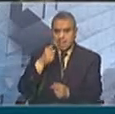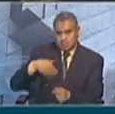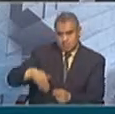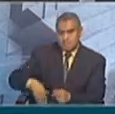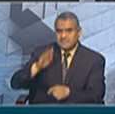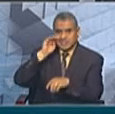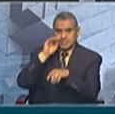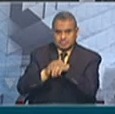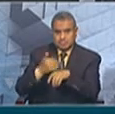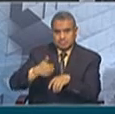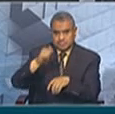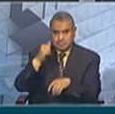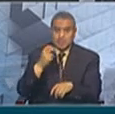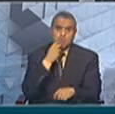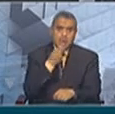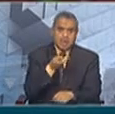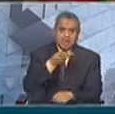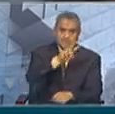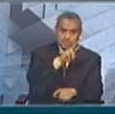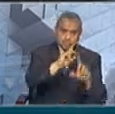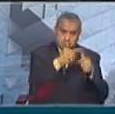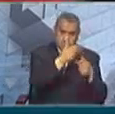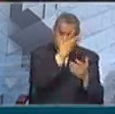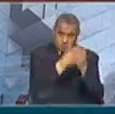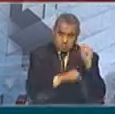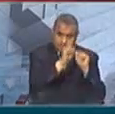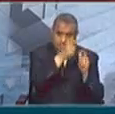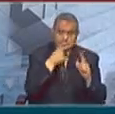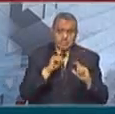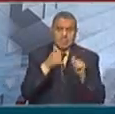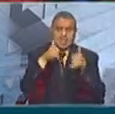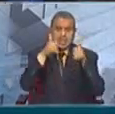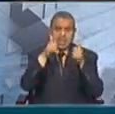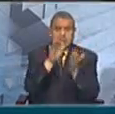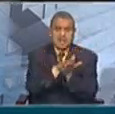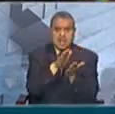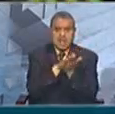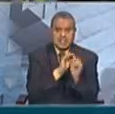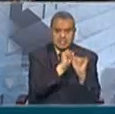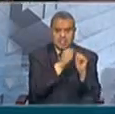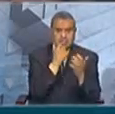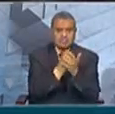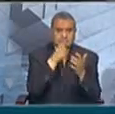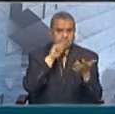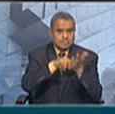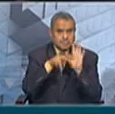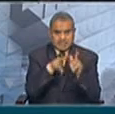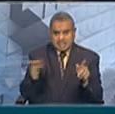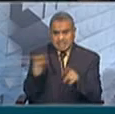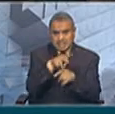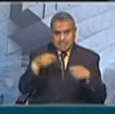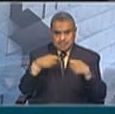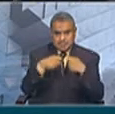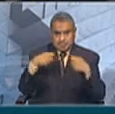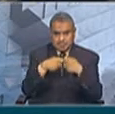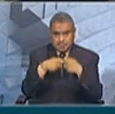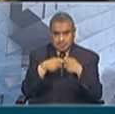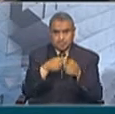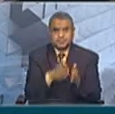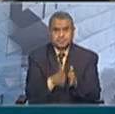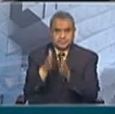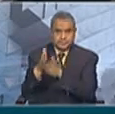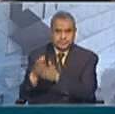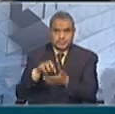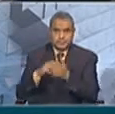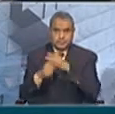أبيض، وأن الشخص الثاني جزائري ويجري التحقيق معه لتحديد صلاته بالجاني الرئيسي. في وقت سابق